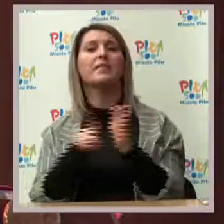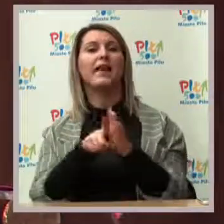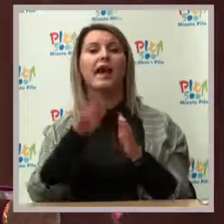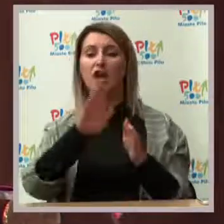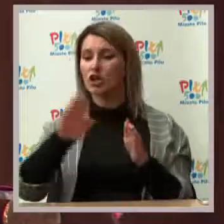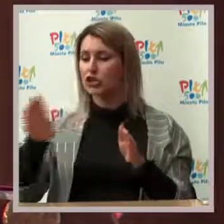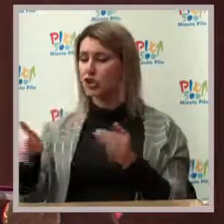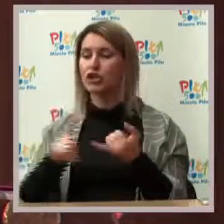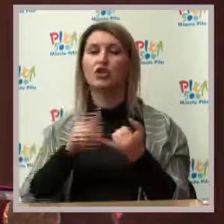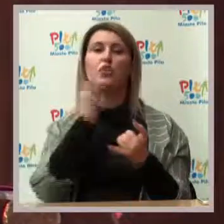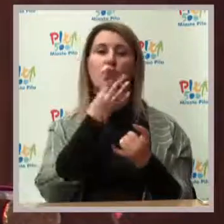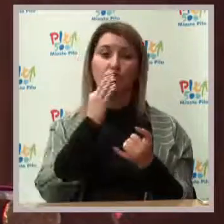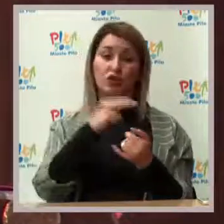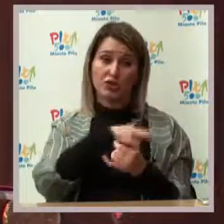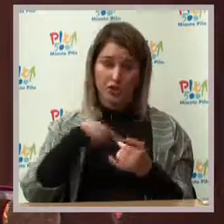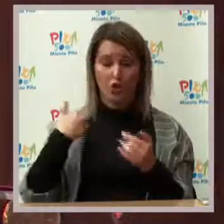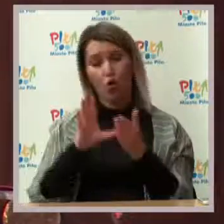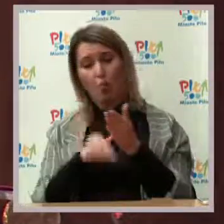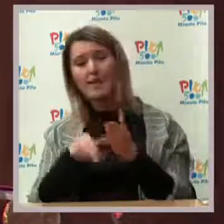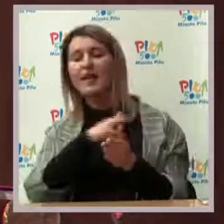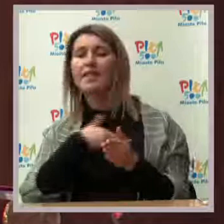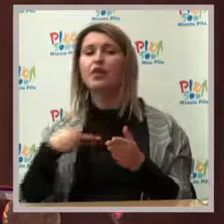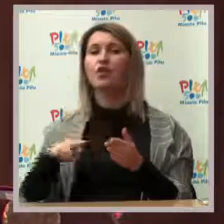miasta Piły i naszego regionu.